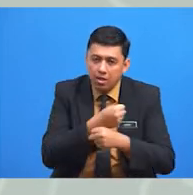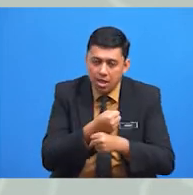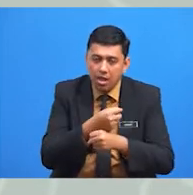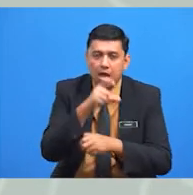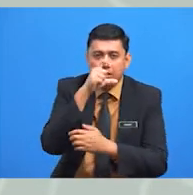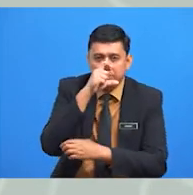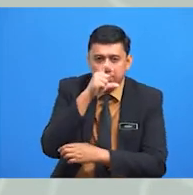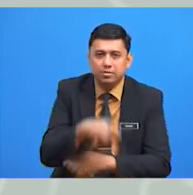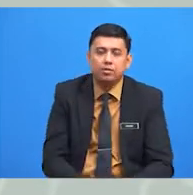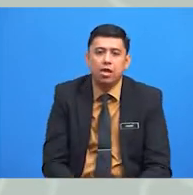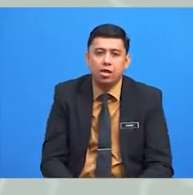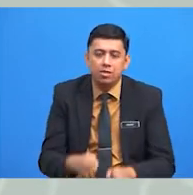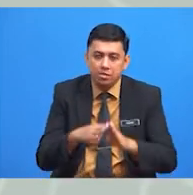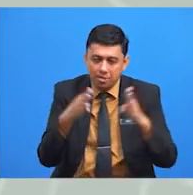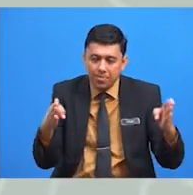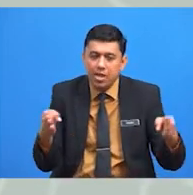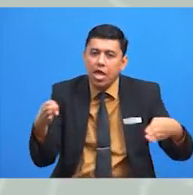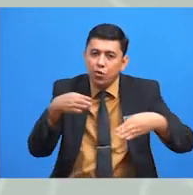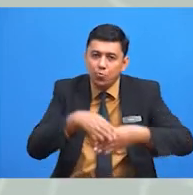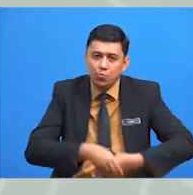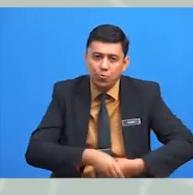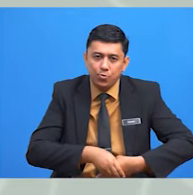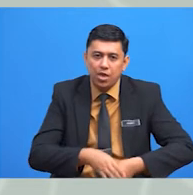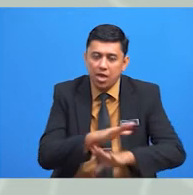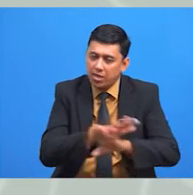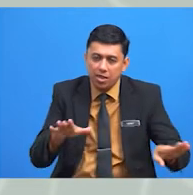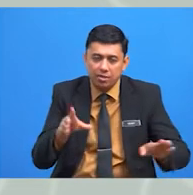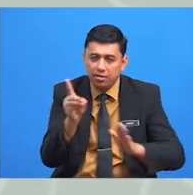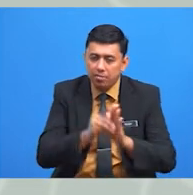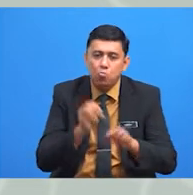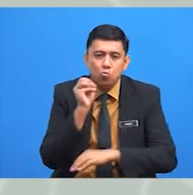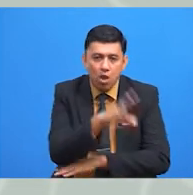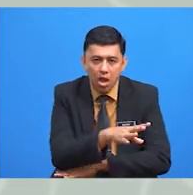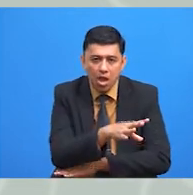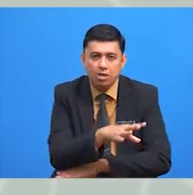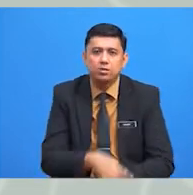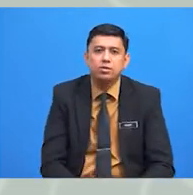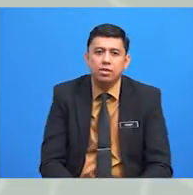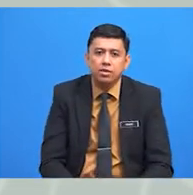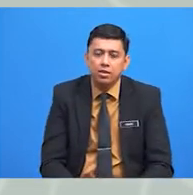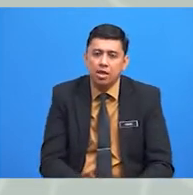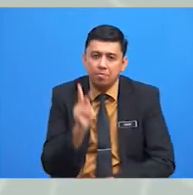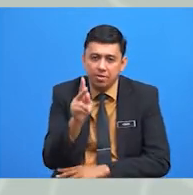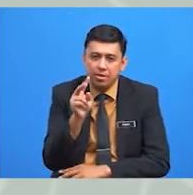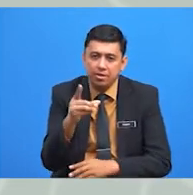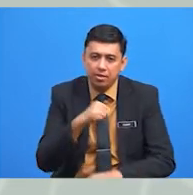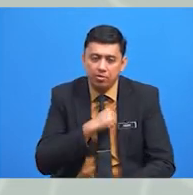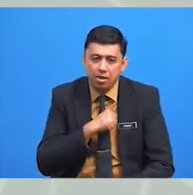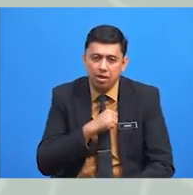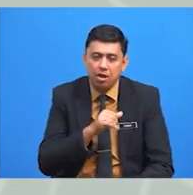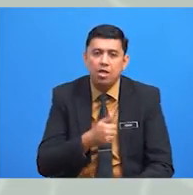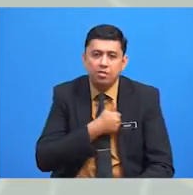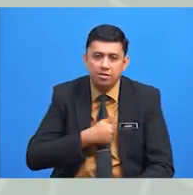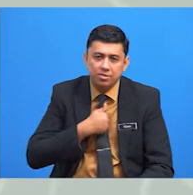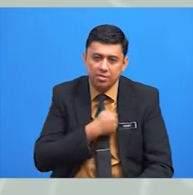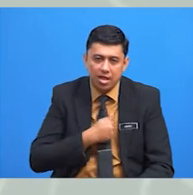sambar helang. Bahasa Melayu jangan dibuang, kelak